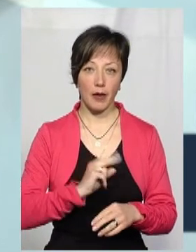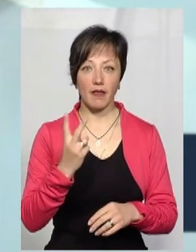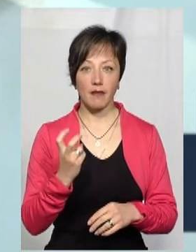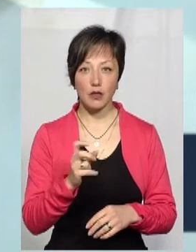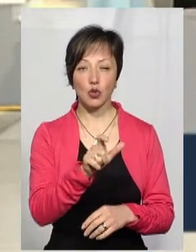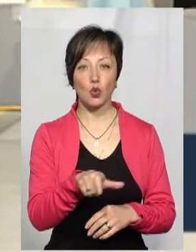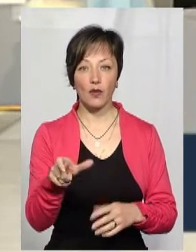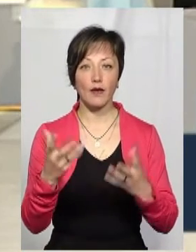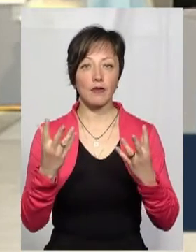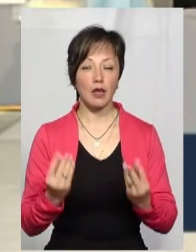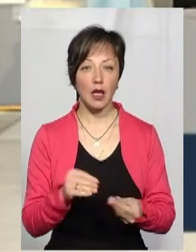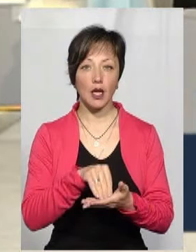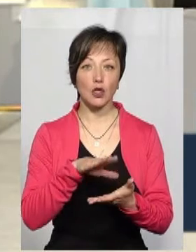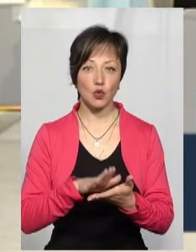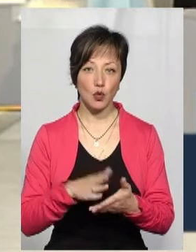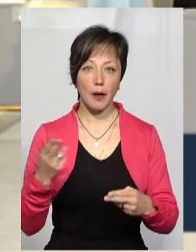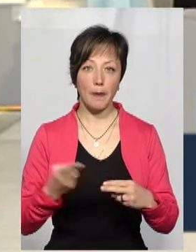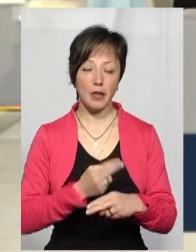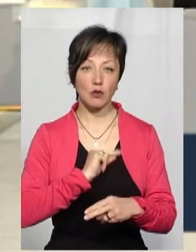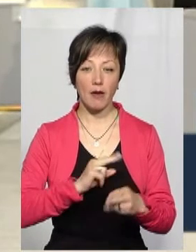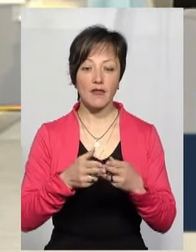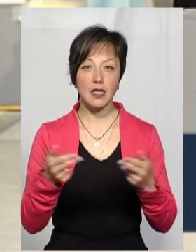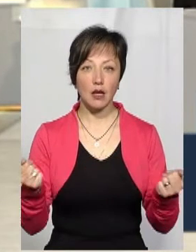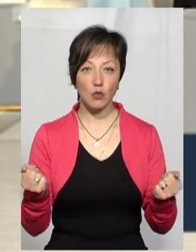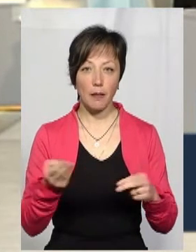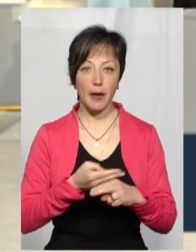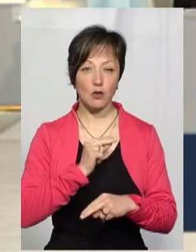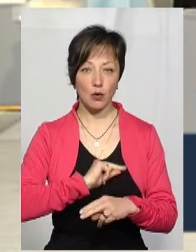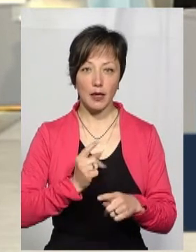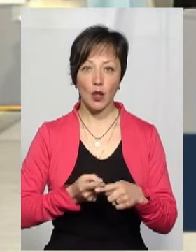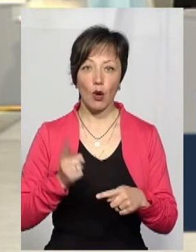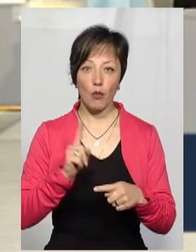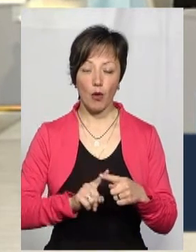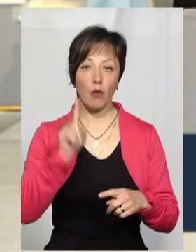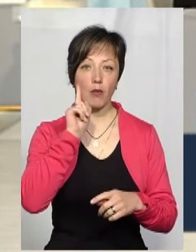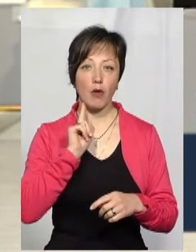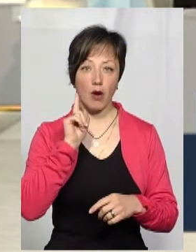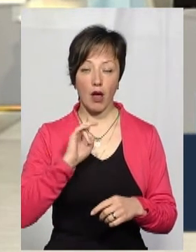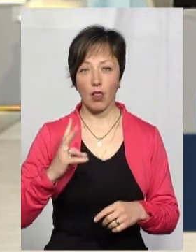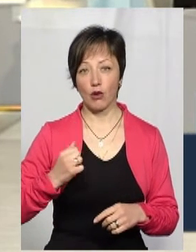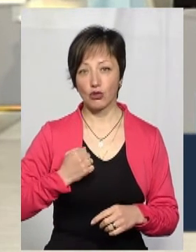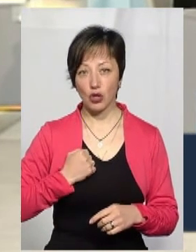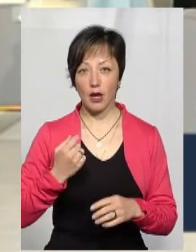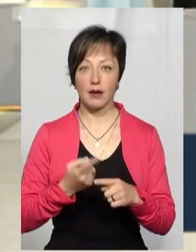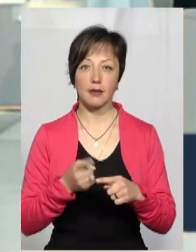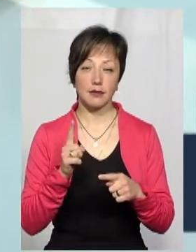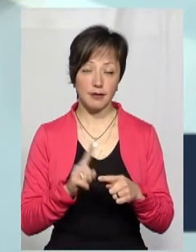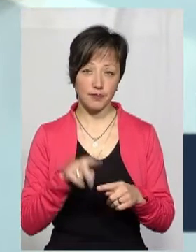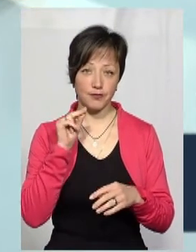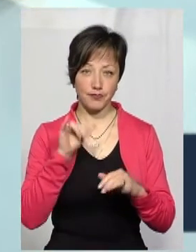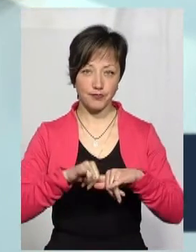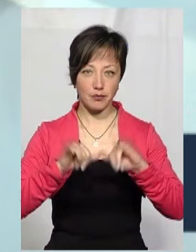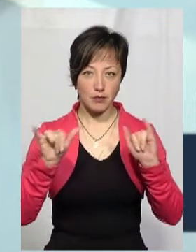день реєструються безробітними, визнаються безробітними. Тому і поки, на жаль, це число